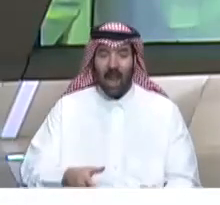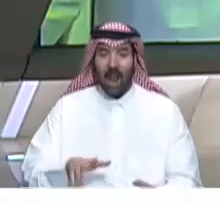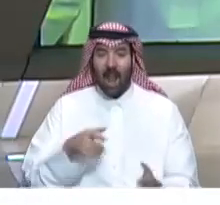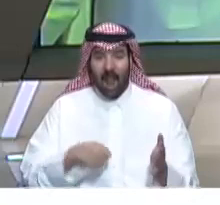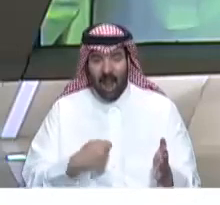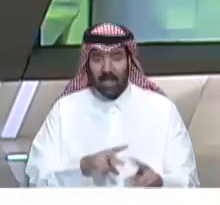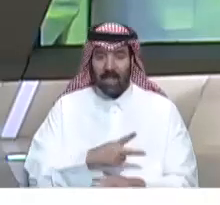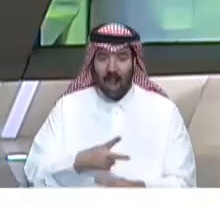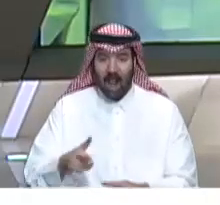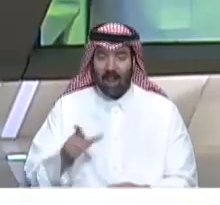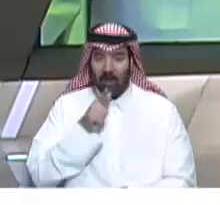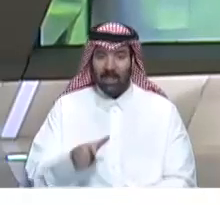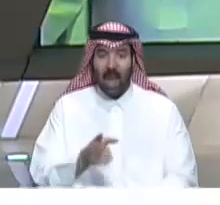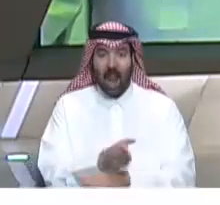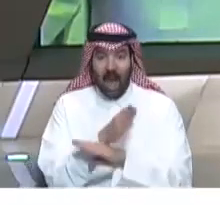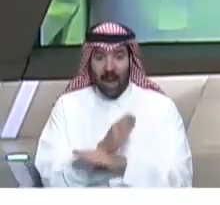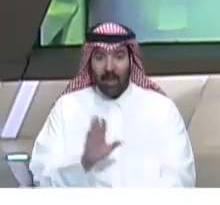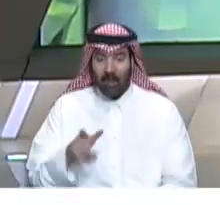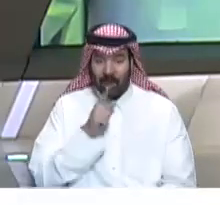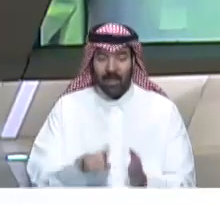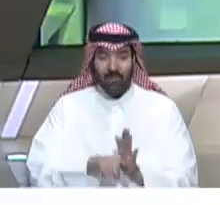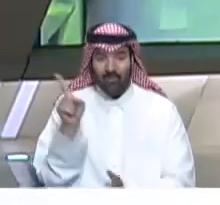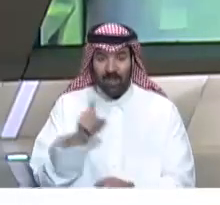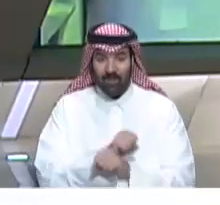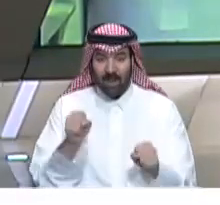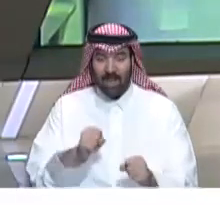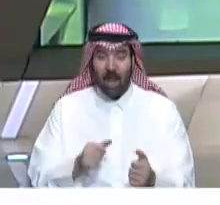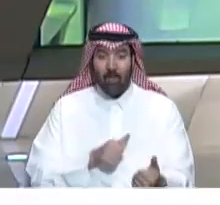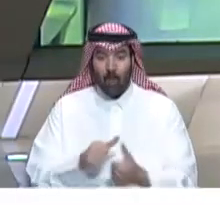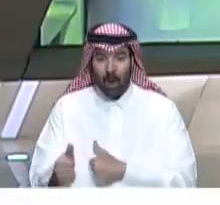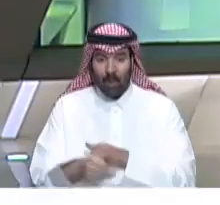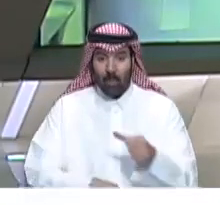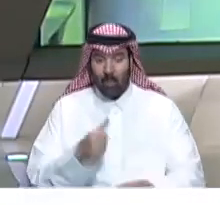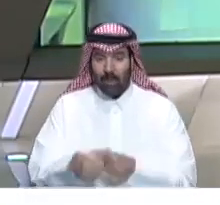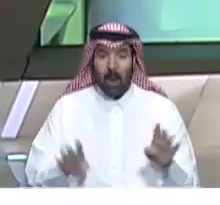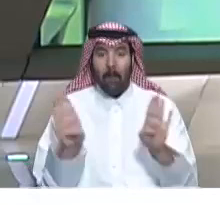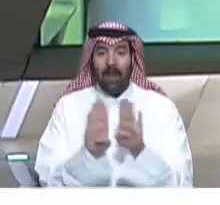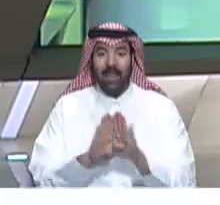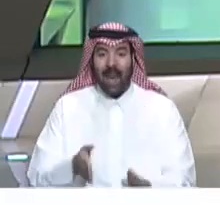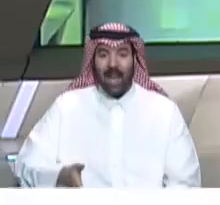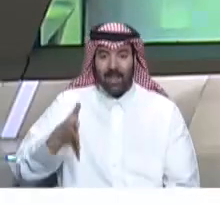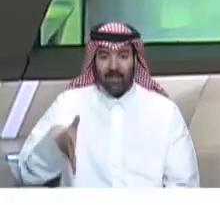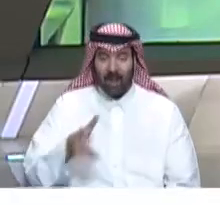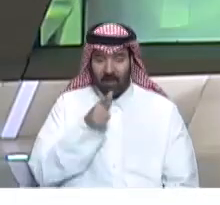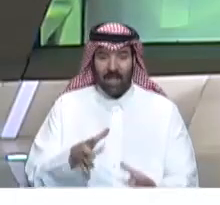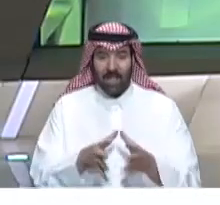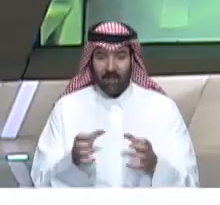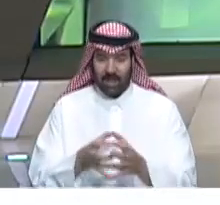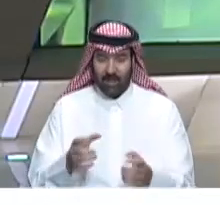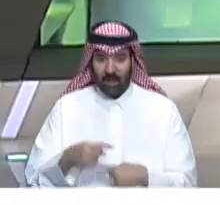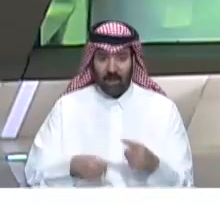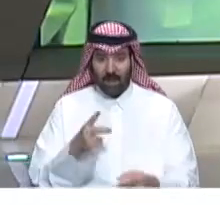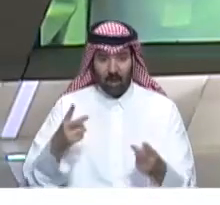الفلكلورات الشعبية وأيضا الألعاب النارية والمسابقات ومسرح الطفل. للمزيد من التفاصيل